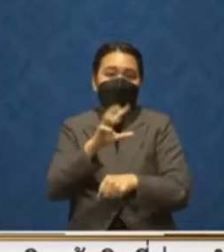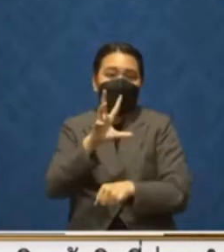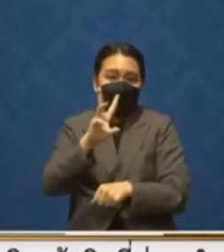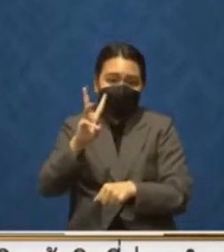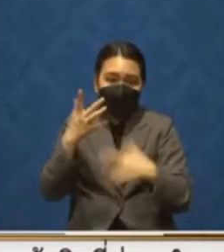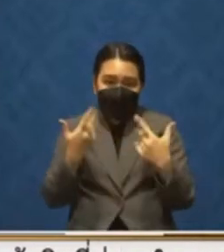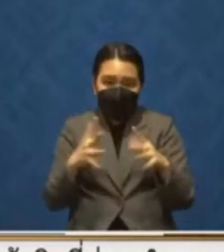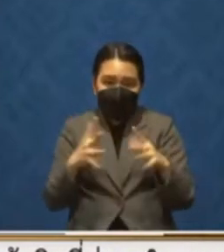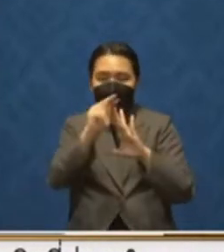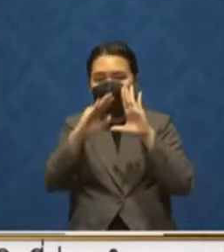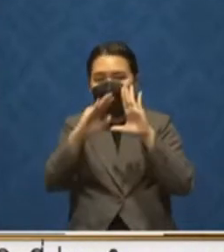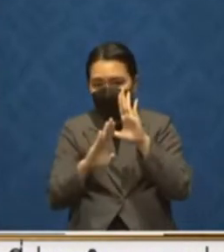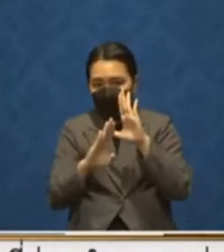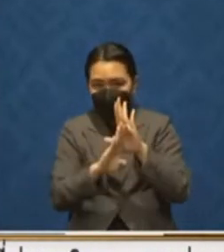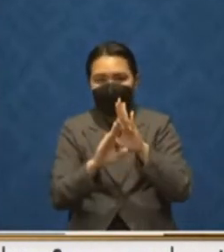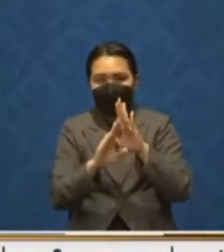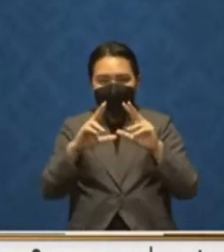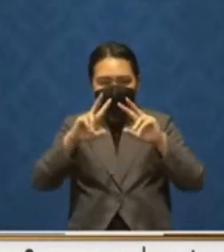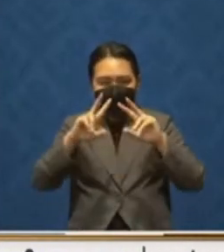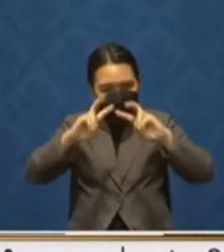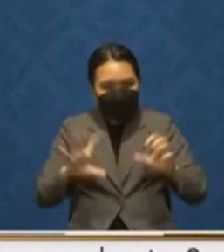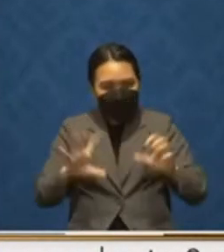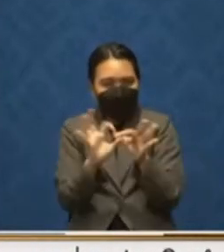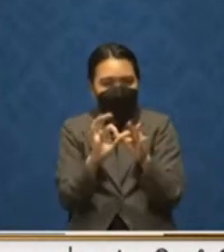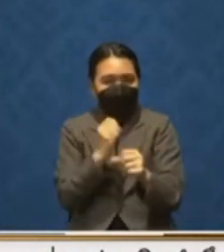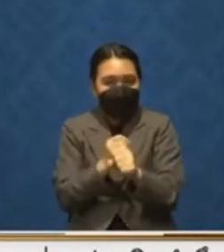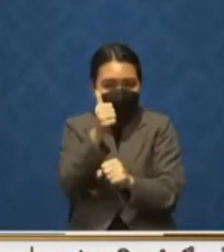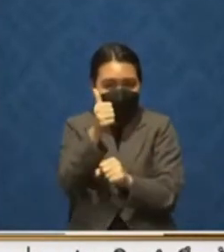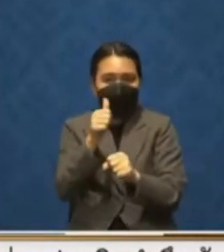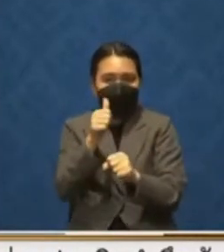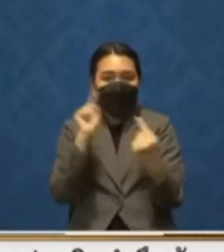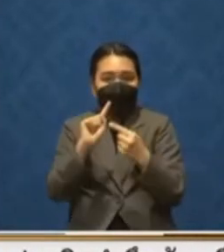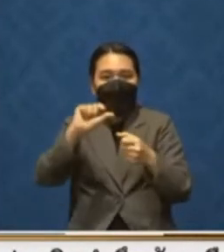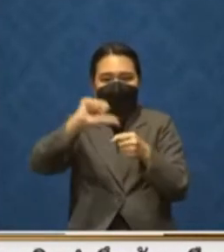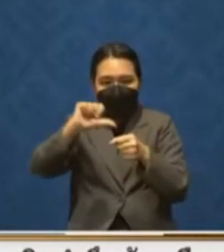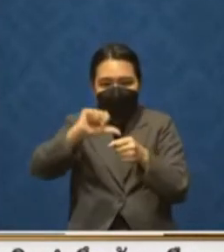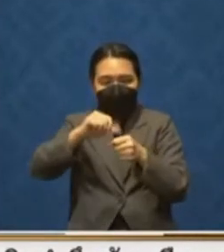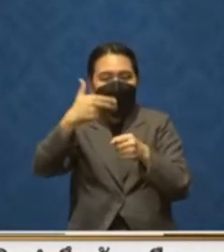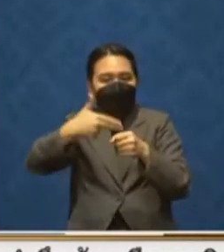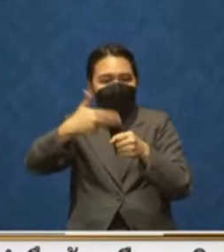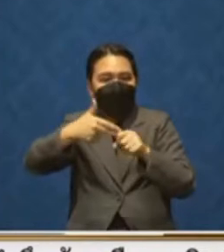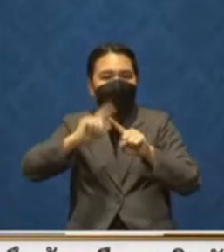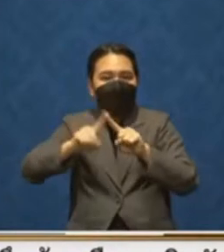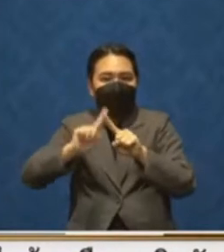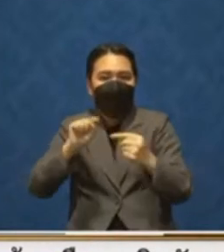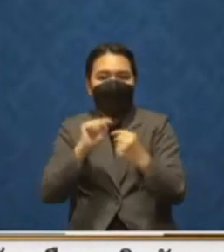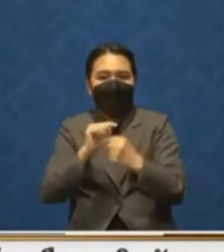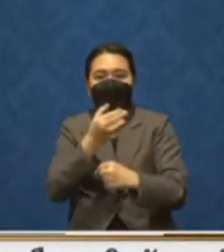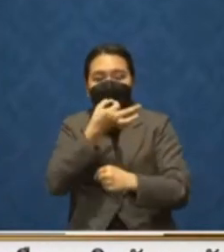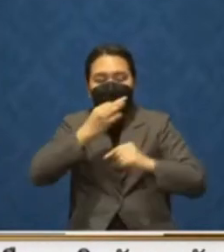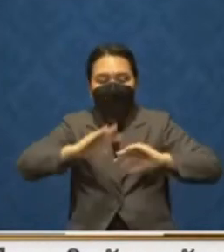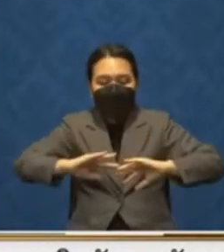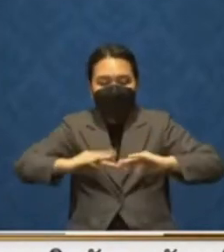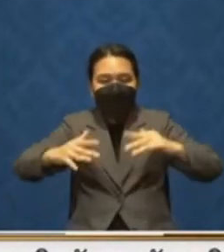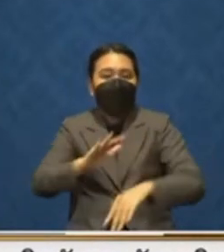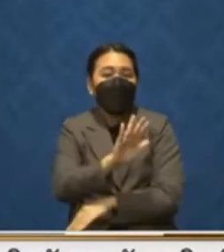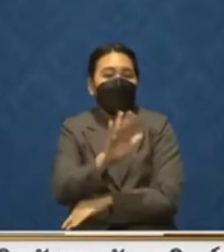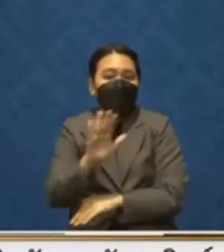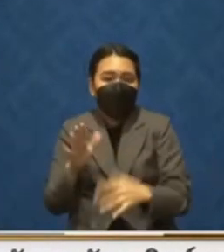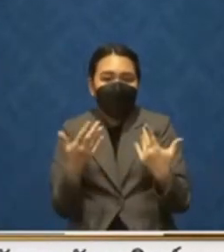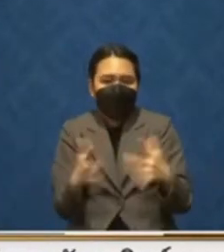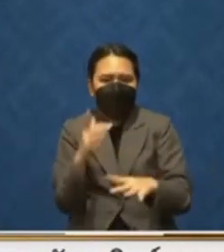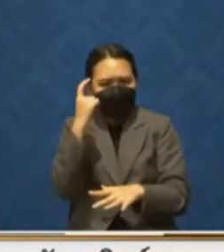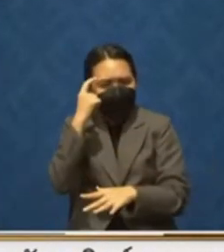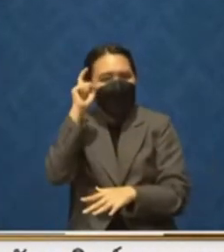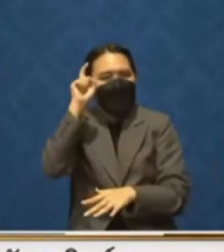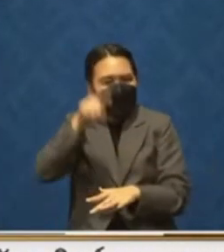ความเป็นไปได้รายการจัดหาแหล่งก๊าซแสงน้ำมันนั้นใดพื้นที่ทางอะไรของเราแล้วซึ่งคงจะต้องทำแล้ว